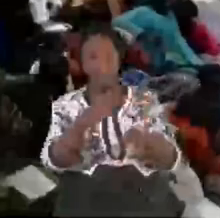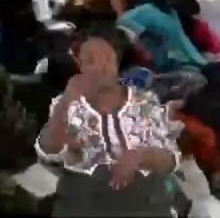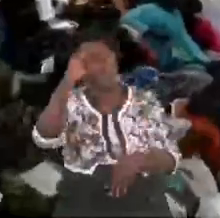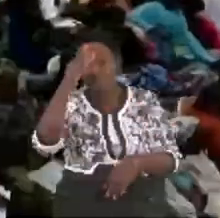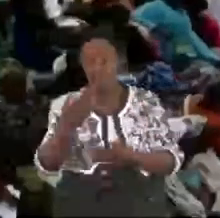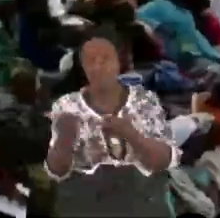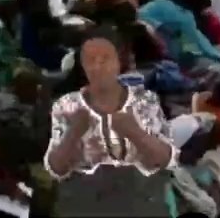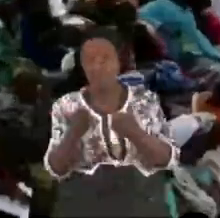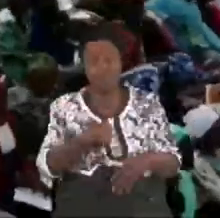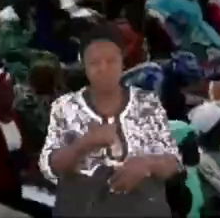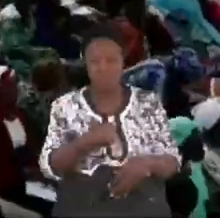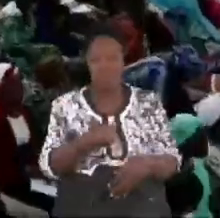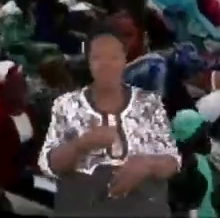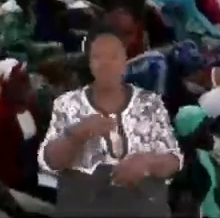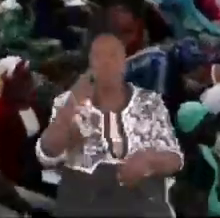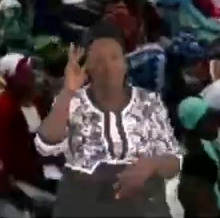l'honorera.